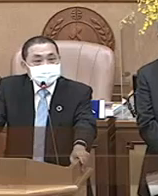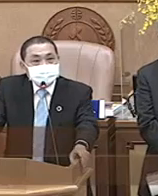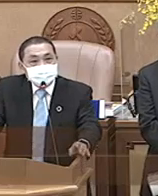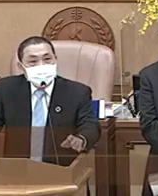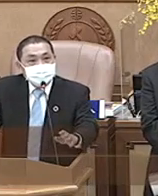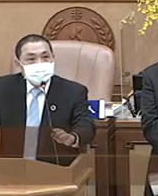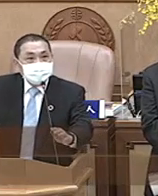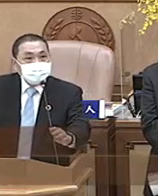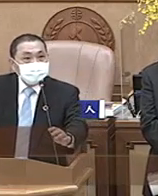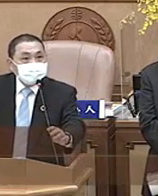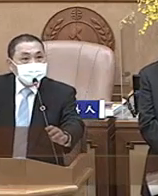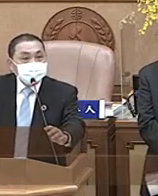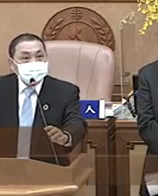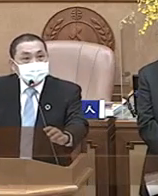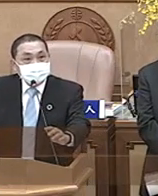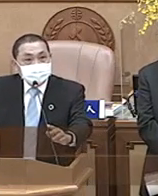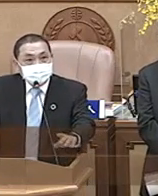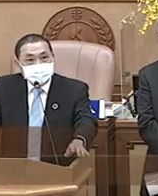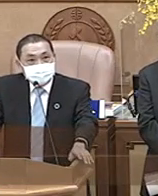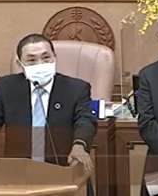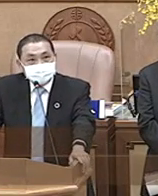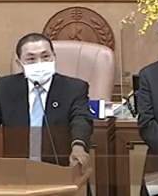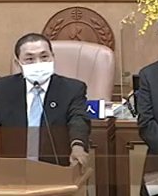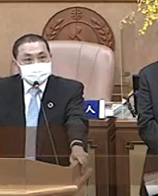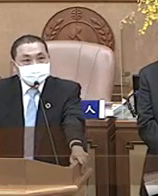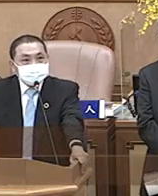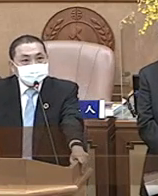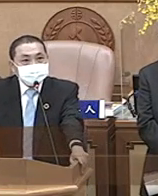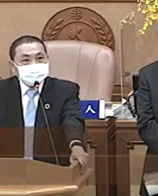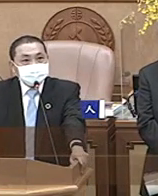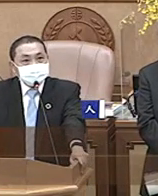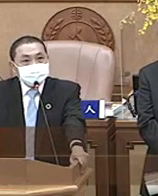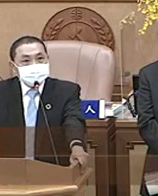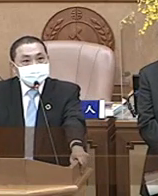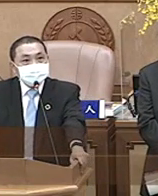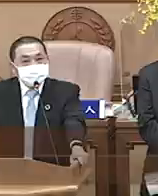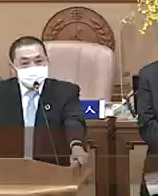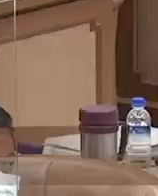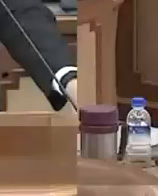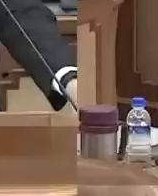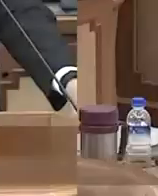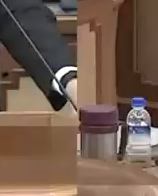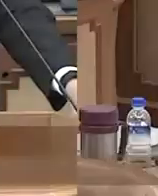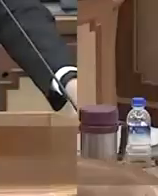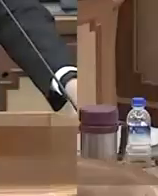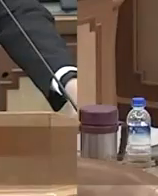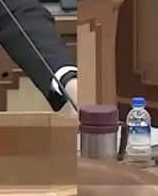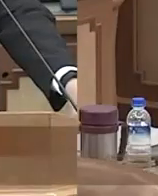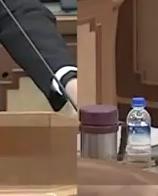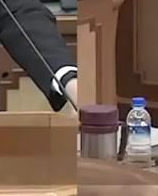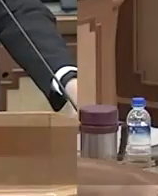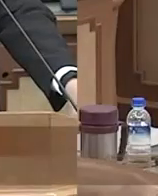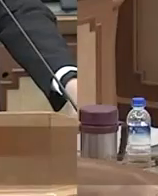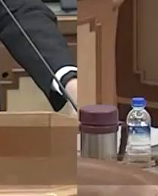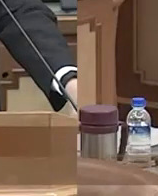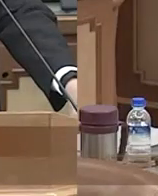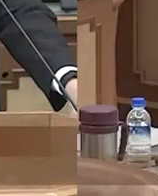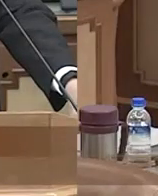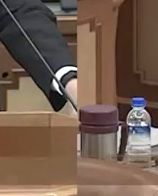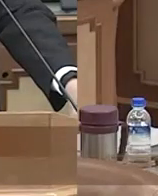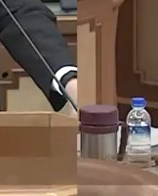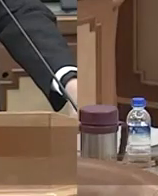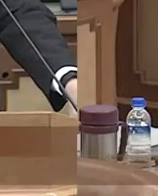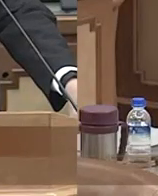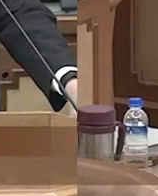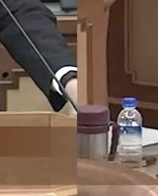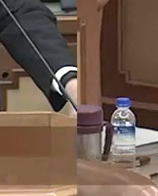长啊，延续我们很多刚刚都是其实都讨论捷运面的问题啊，其实捷运呢 啊，不管是以前的朱市长的三环三线，还是现